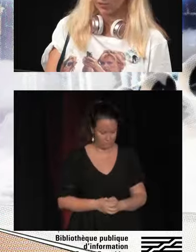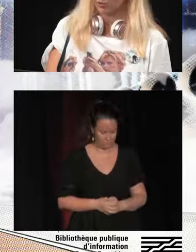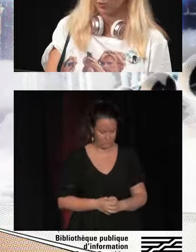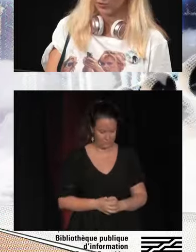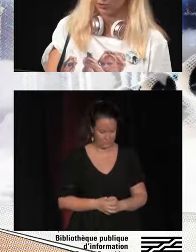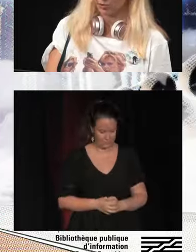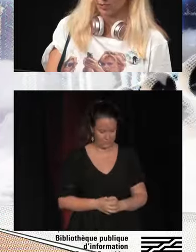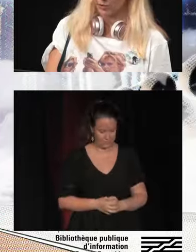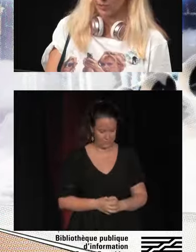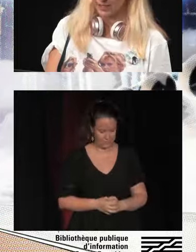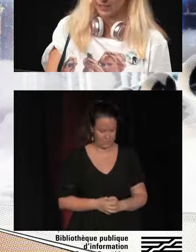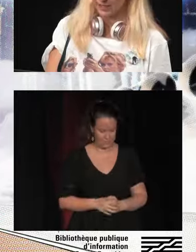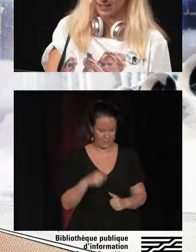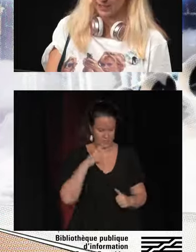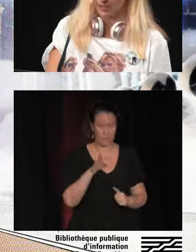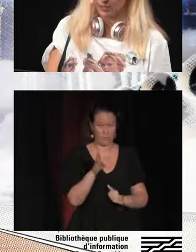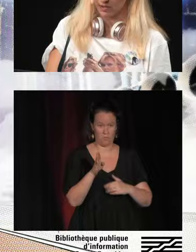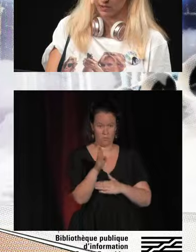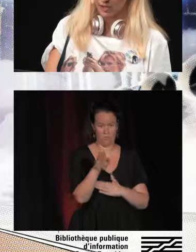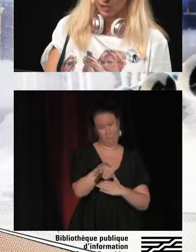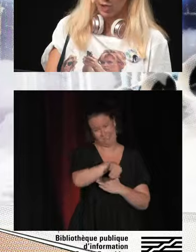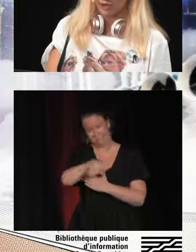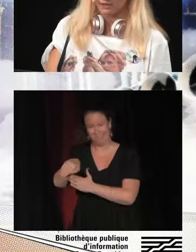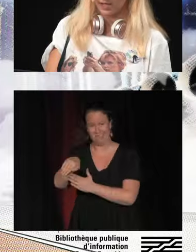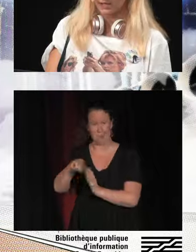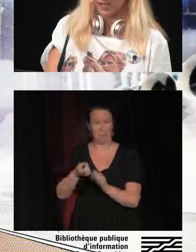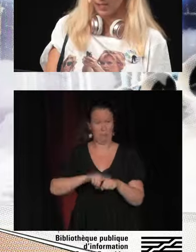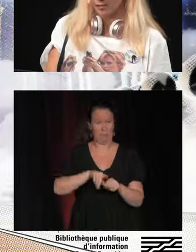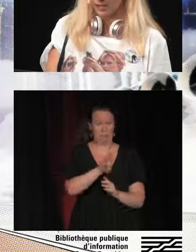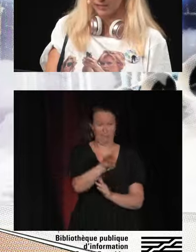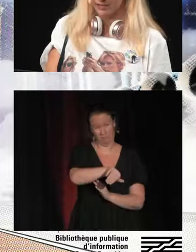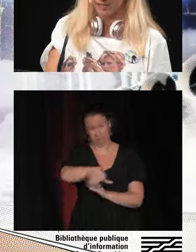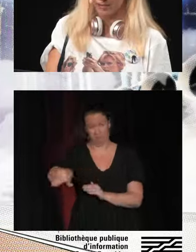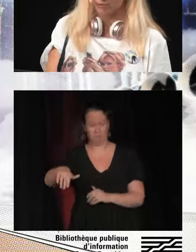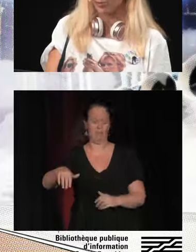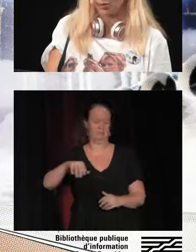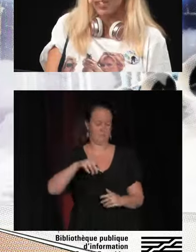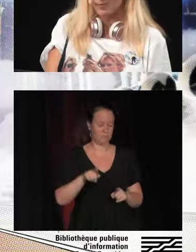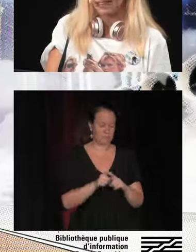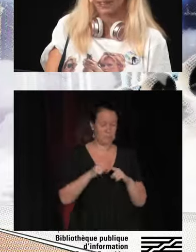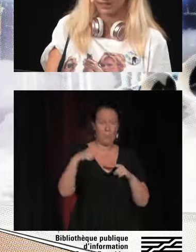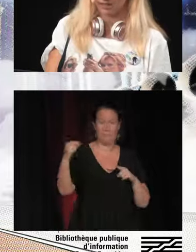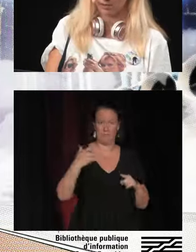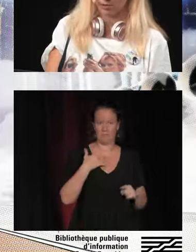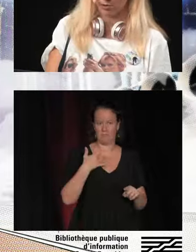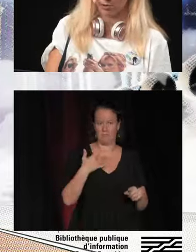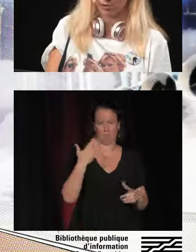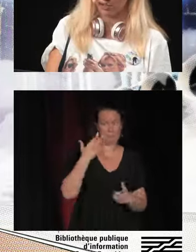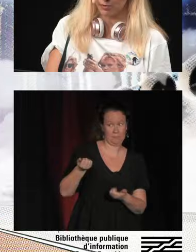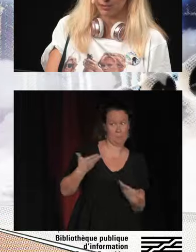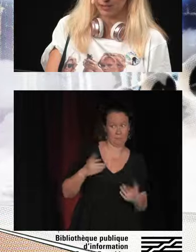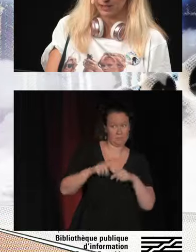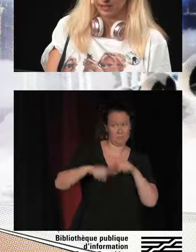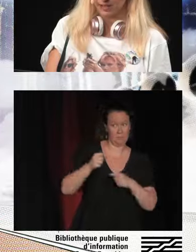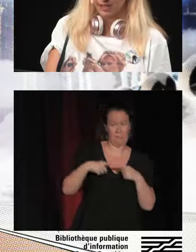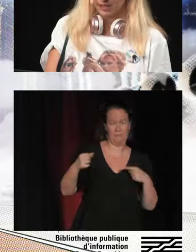voilà. Il faut tourner en angle droit, je trouve ça très satisfaisant. Encore une fois, il y a plein de choses à faire avec des plumes, donc on espère que le jeu va nous